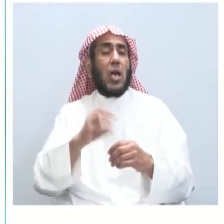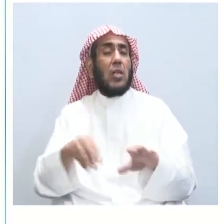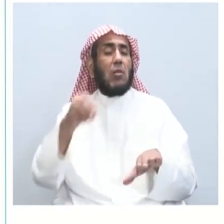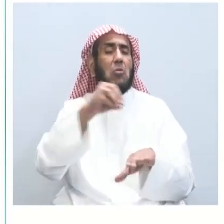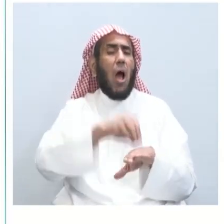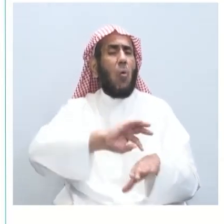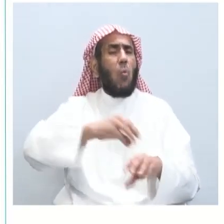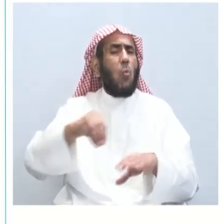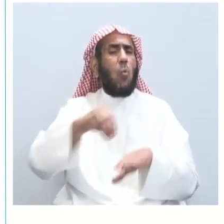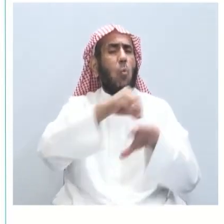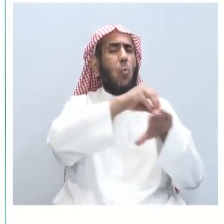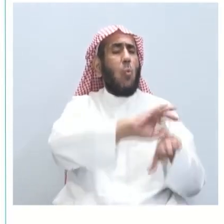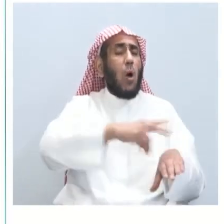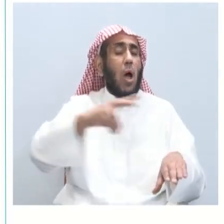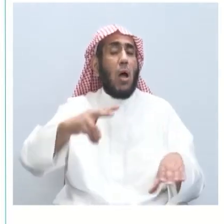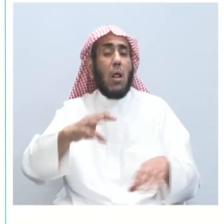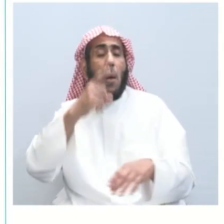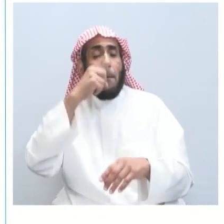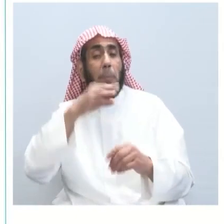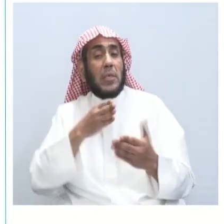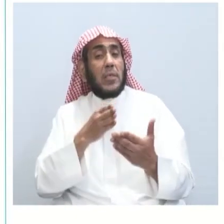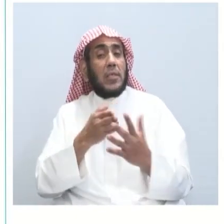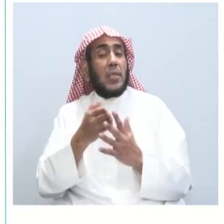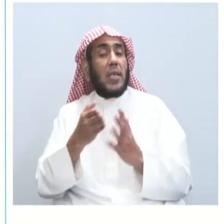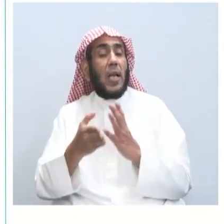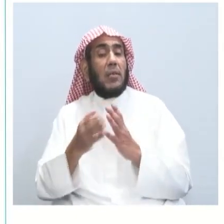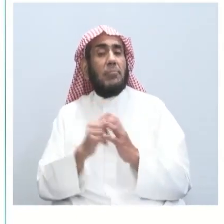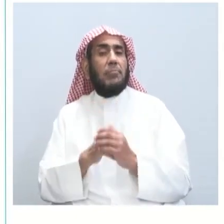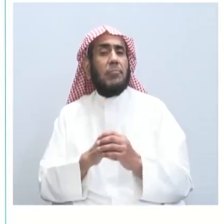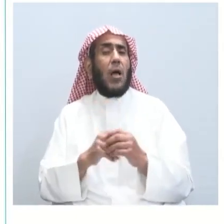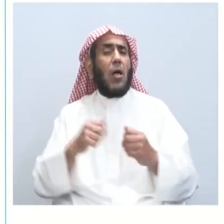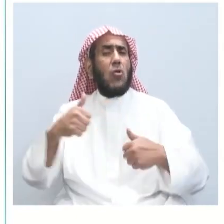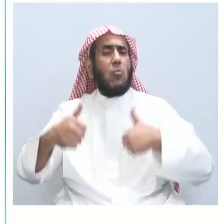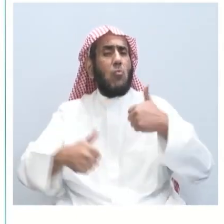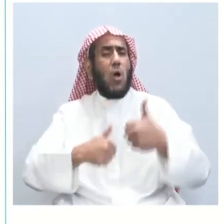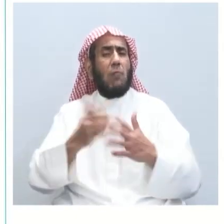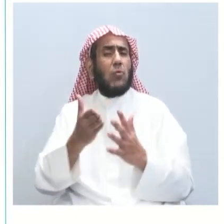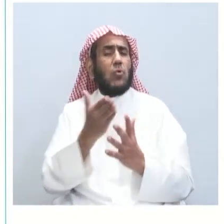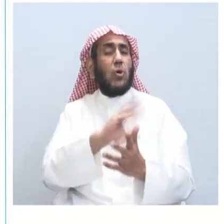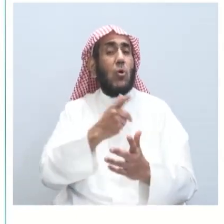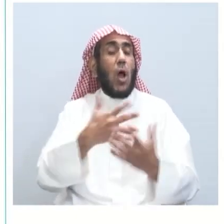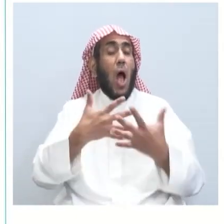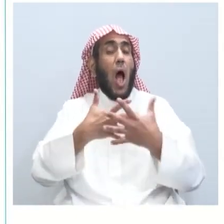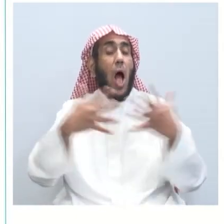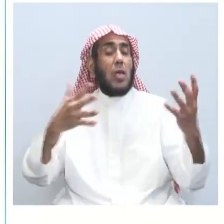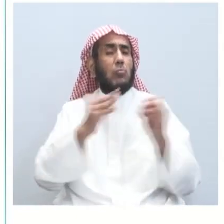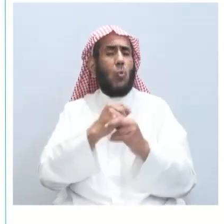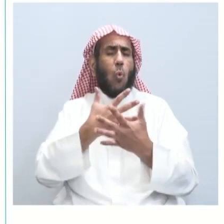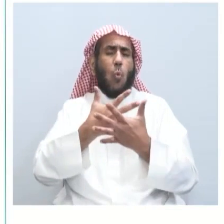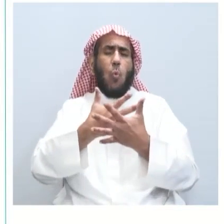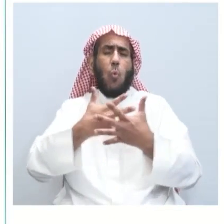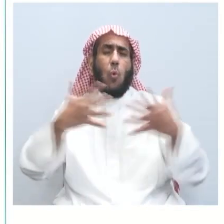في غيرها لذلك من خلال هذه المنافسه يكون حجم السوق كبير